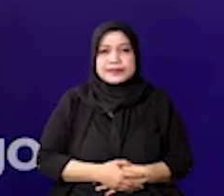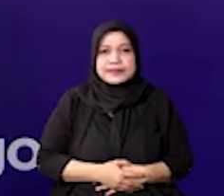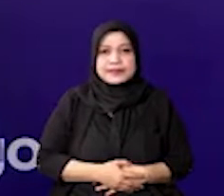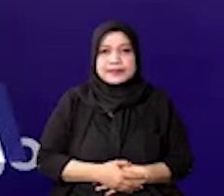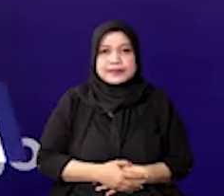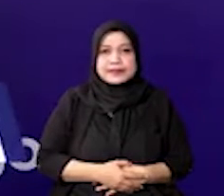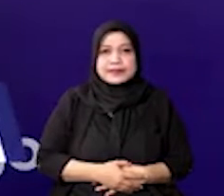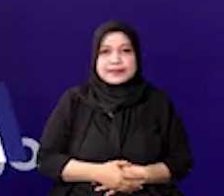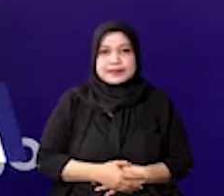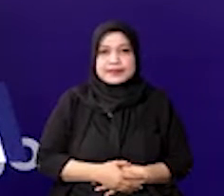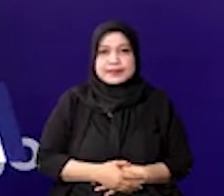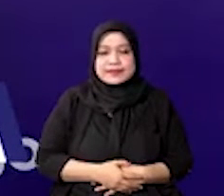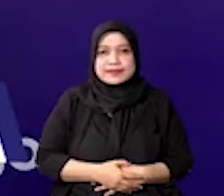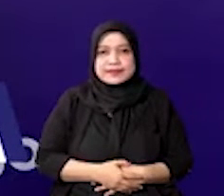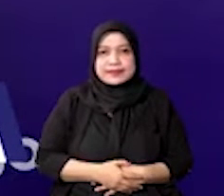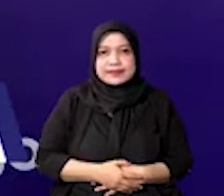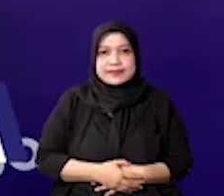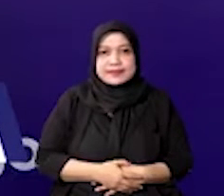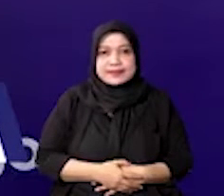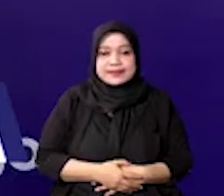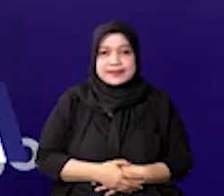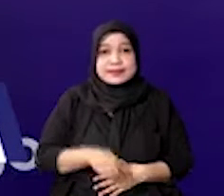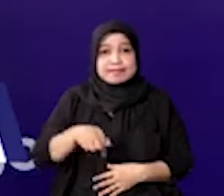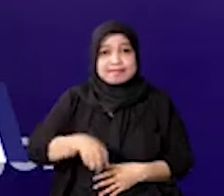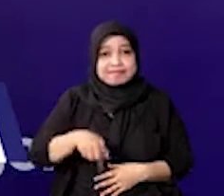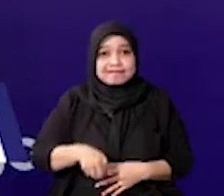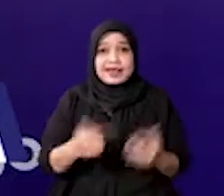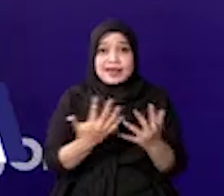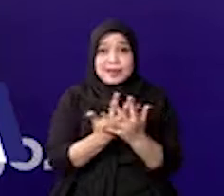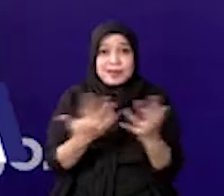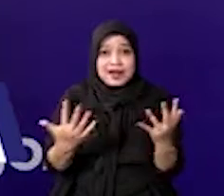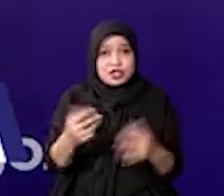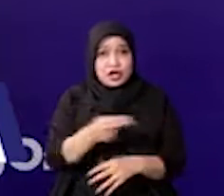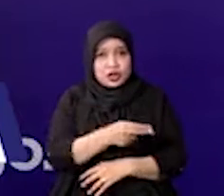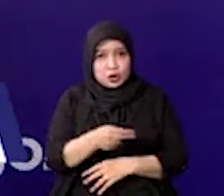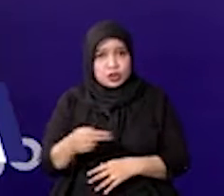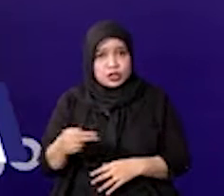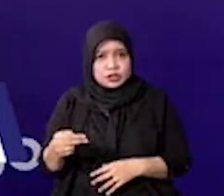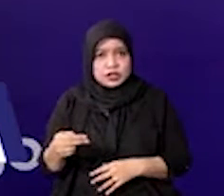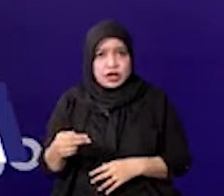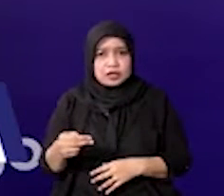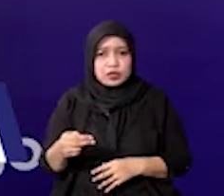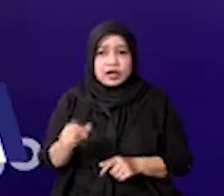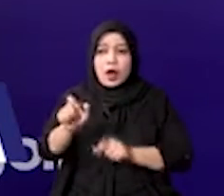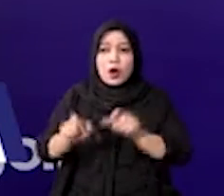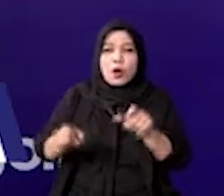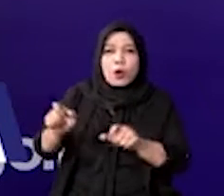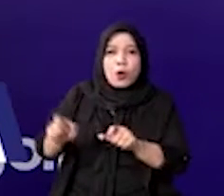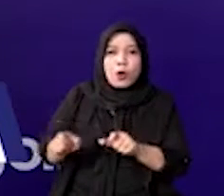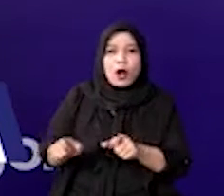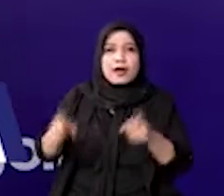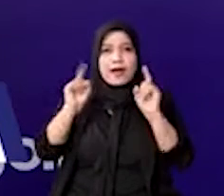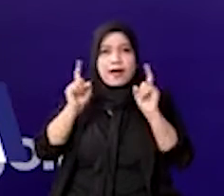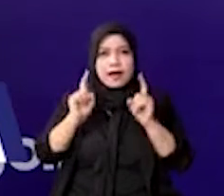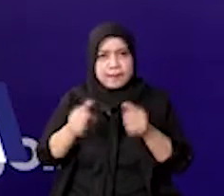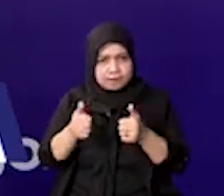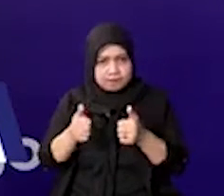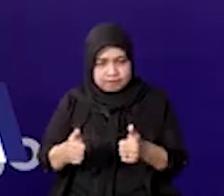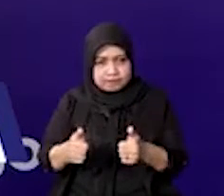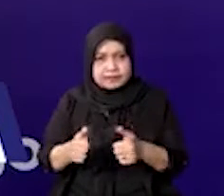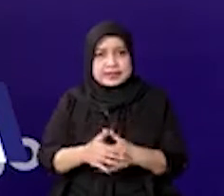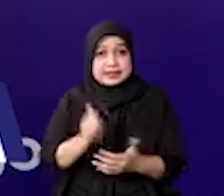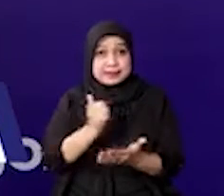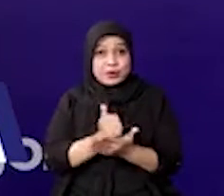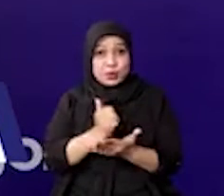yang beragama umatnya masing-masing sudah diajarkan sebetulnya Mbak Bagaimana